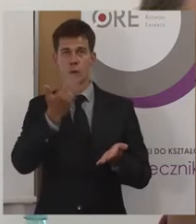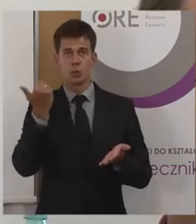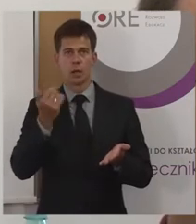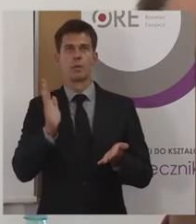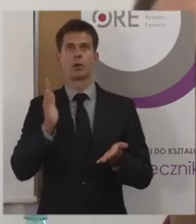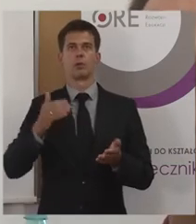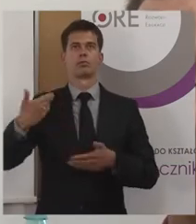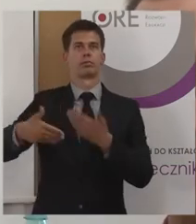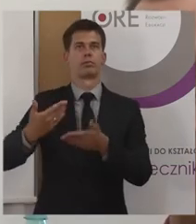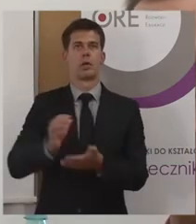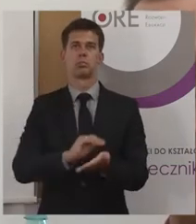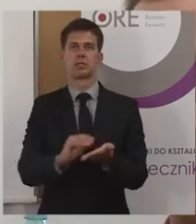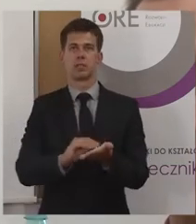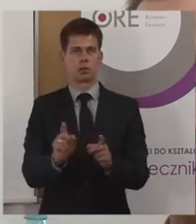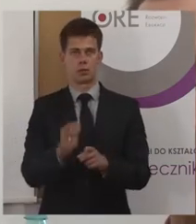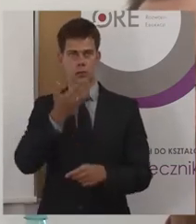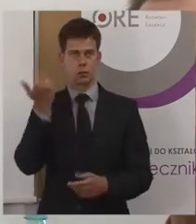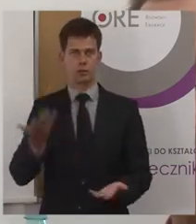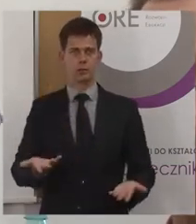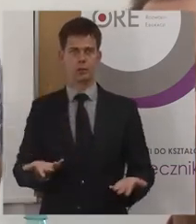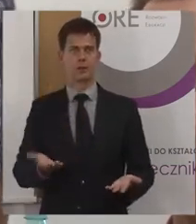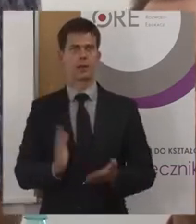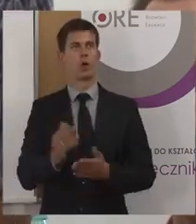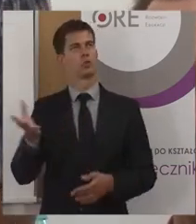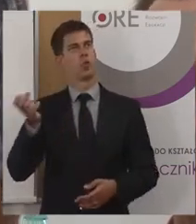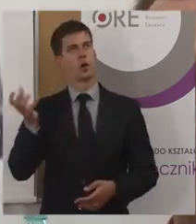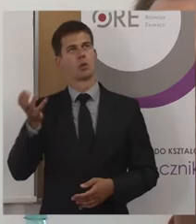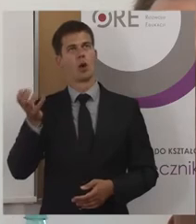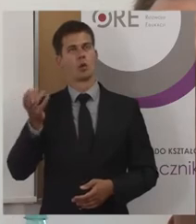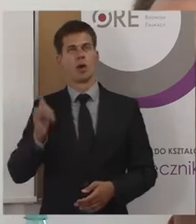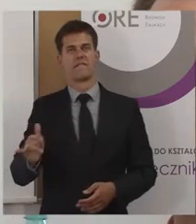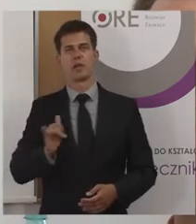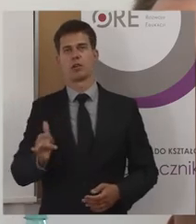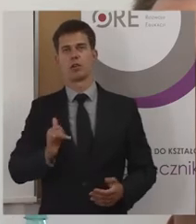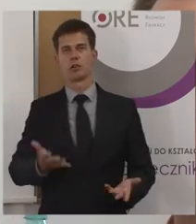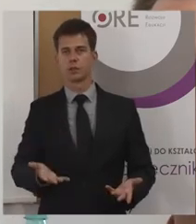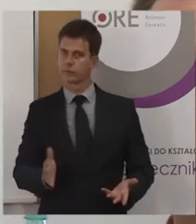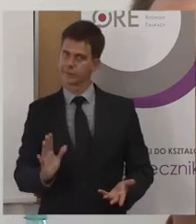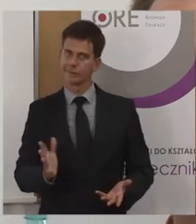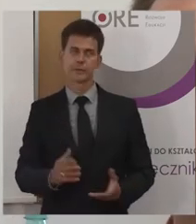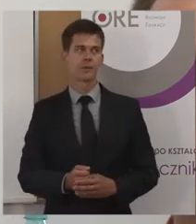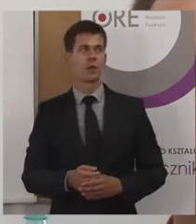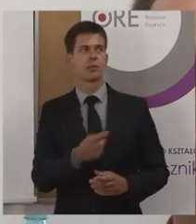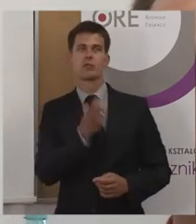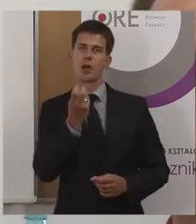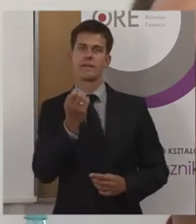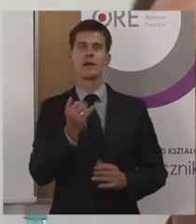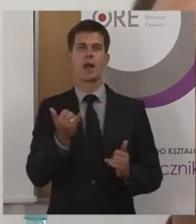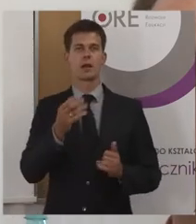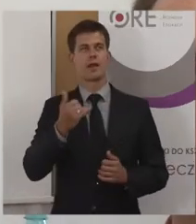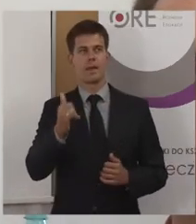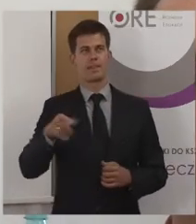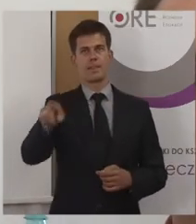tym w moim odczuciu, i myślę, że tutaj nauczyciele z innych ośrodków podzielają to zdanie, niezbędna jest